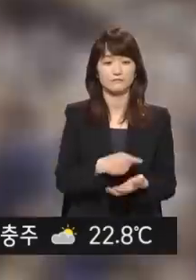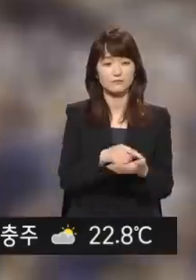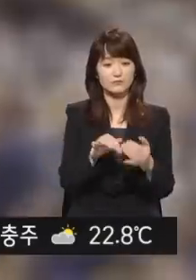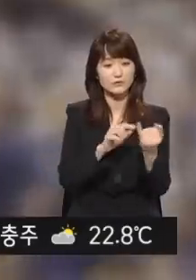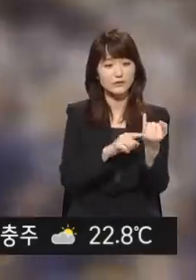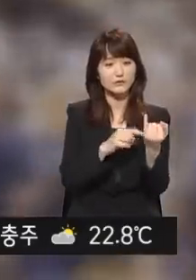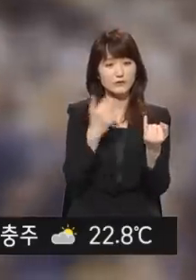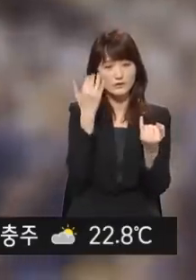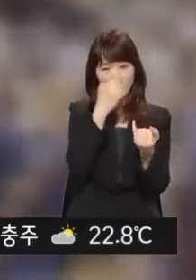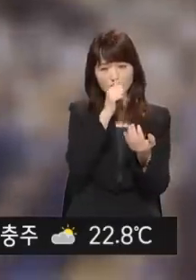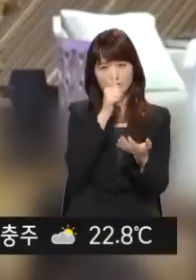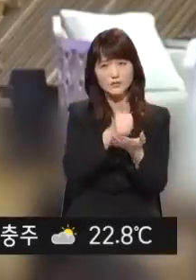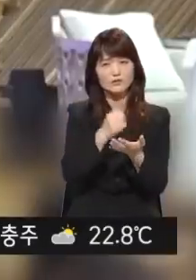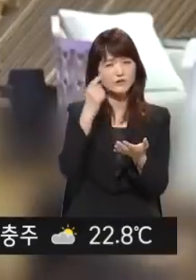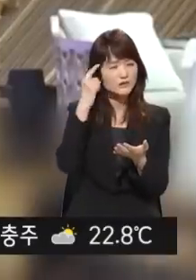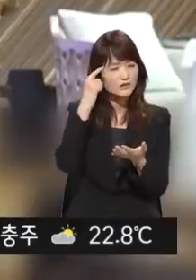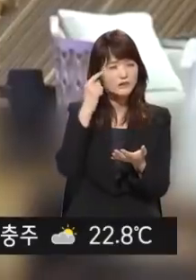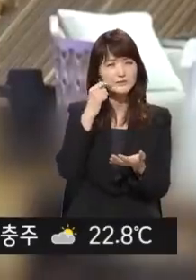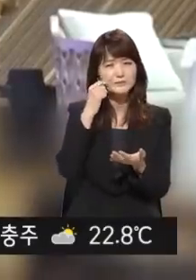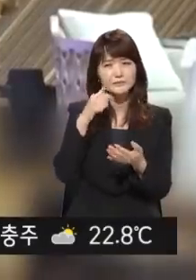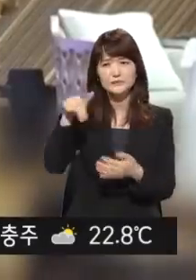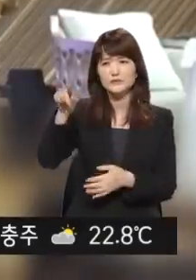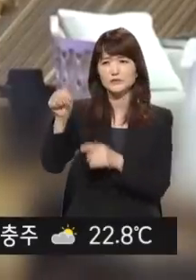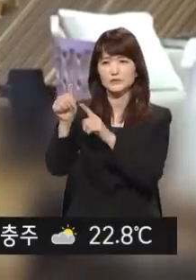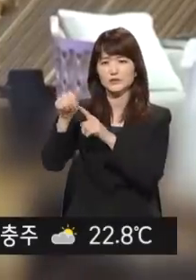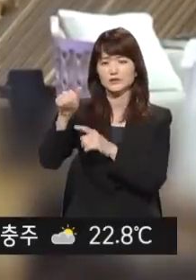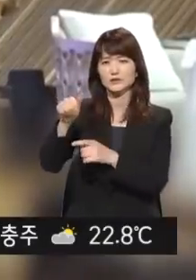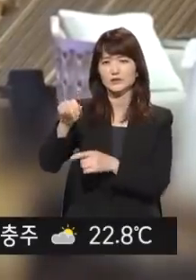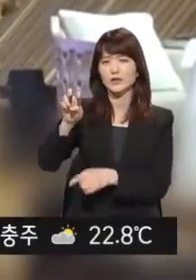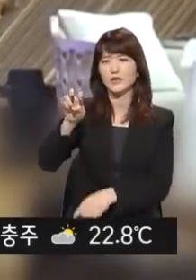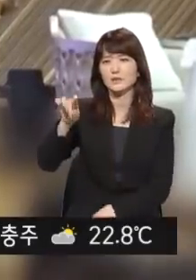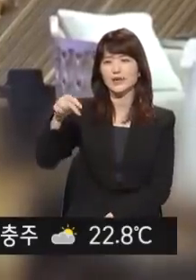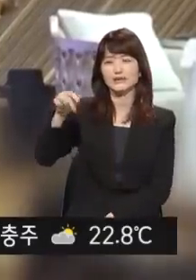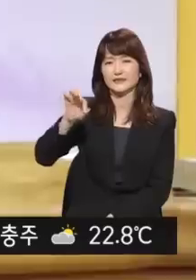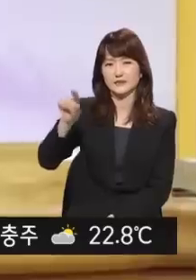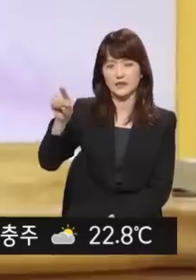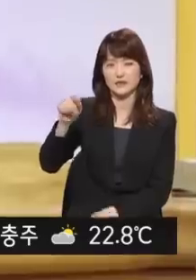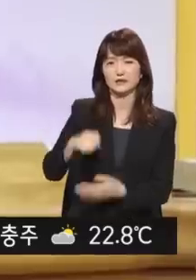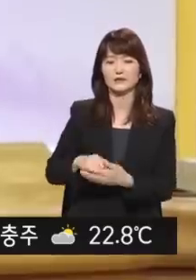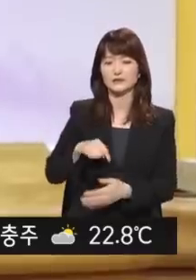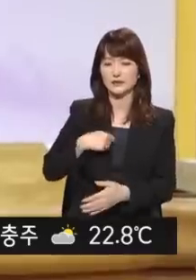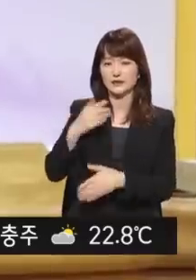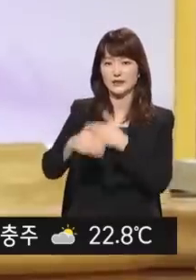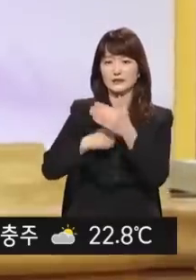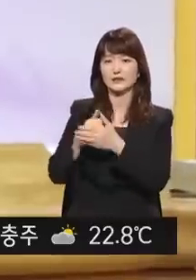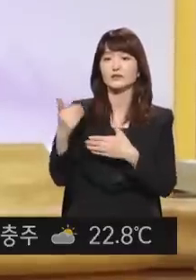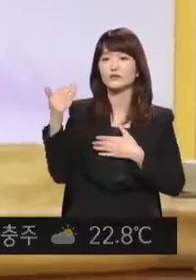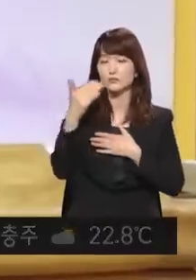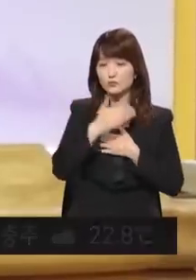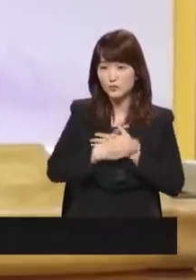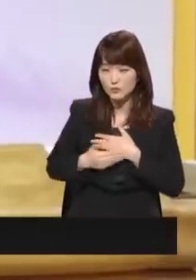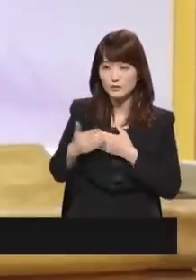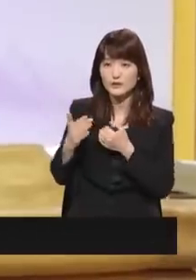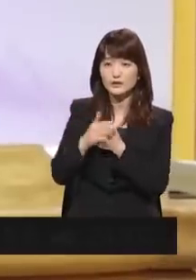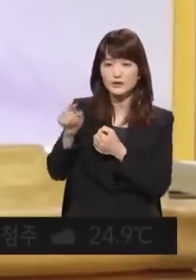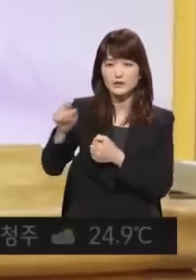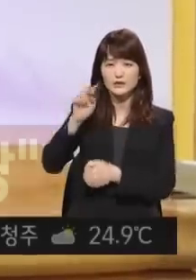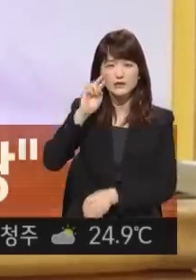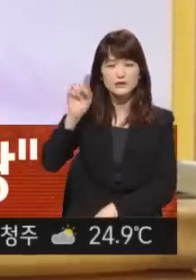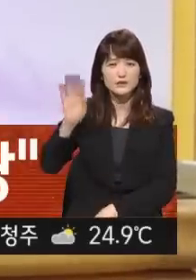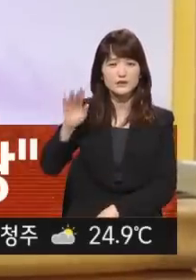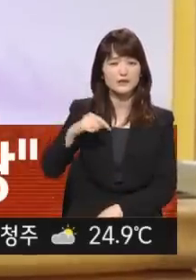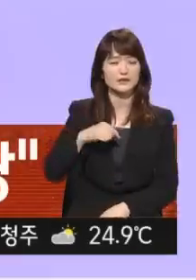인식하지도 못했다고 전했습니다 정명석이 메시아였고 자신에게는 하나님의 몸이고 메시아니까 그가 하는 건 틀림이 없고 틀리다면